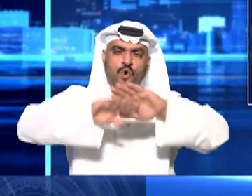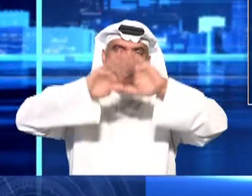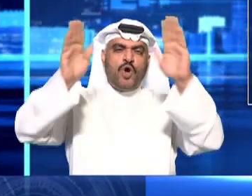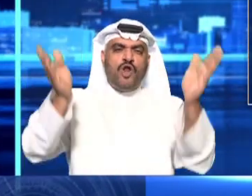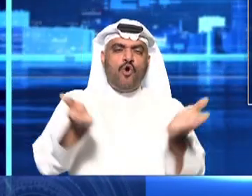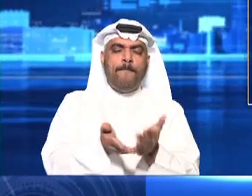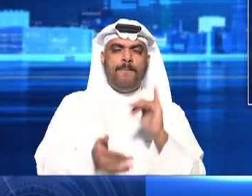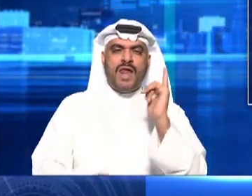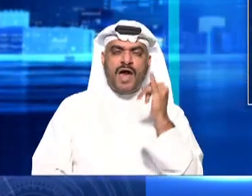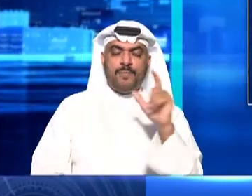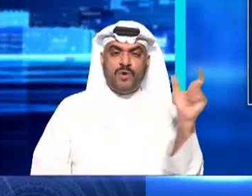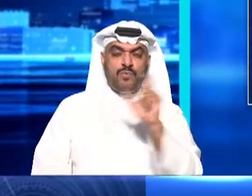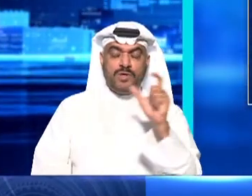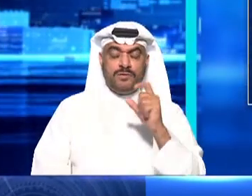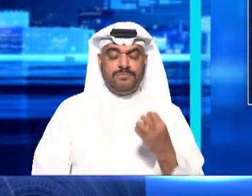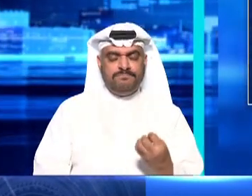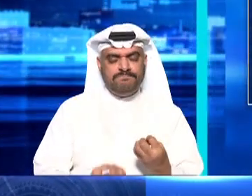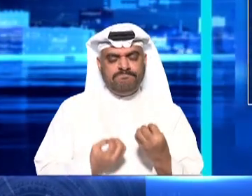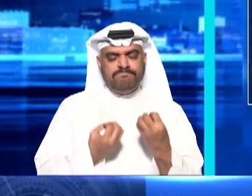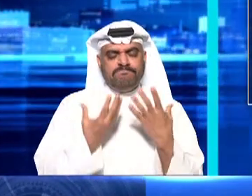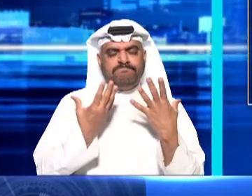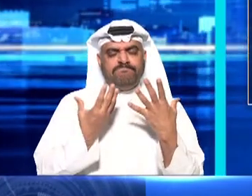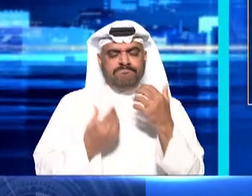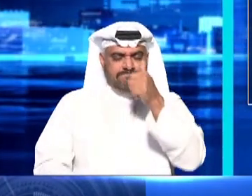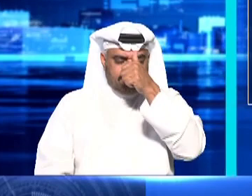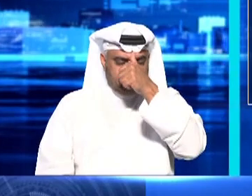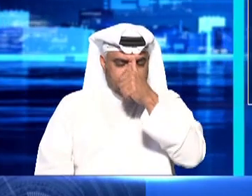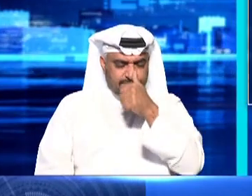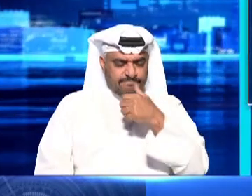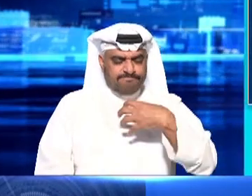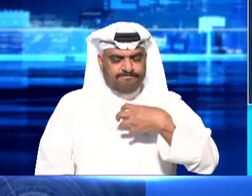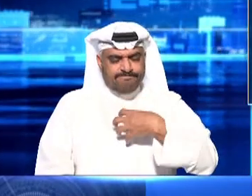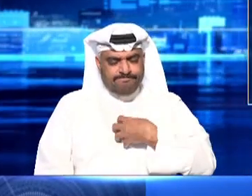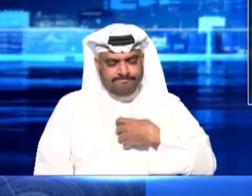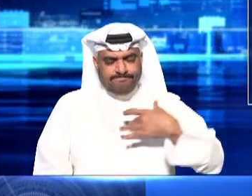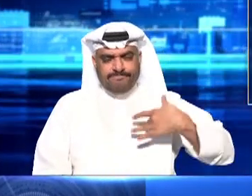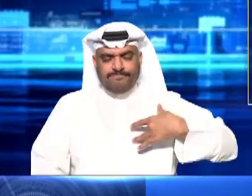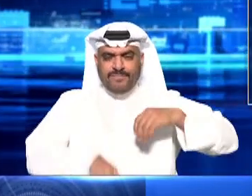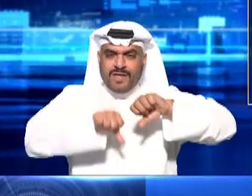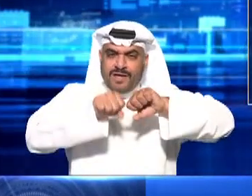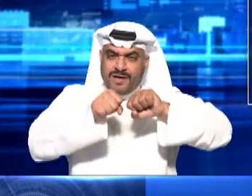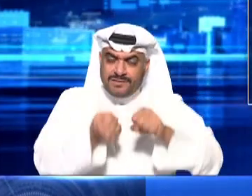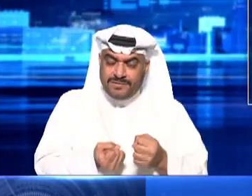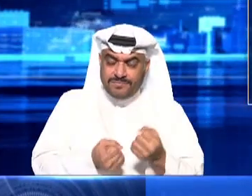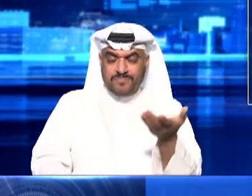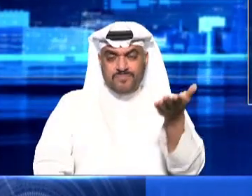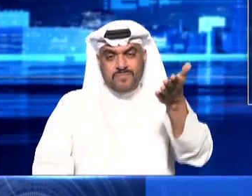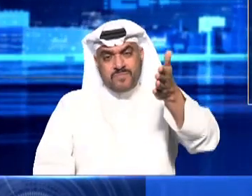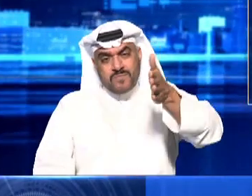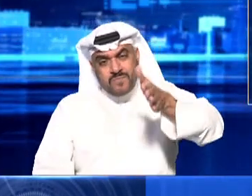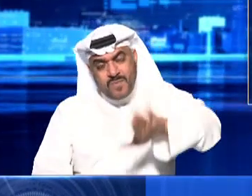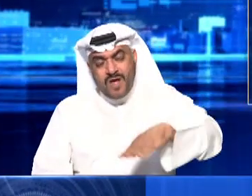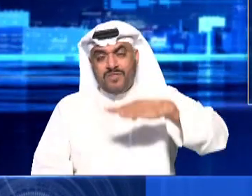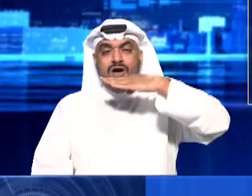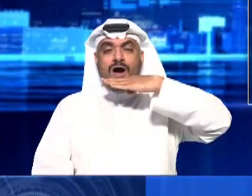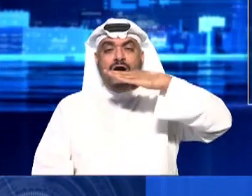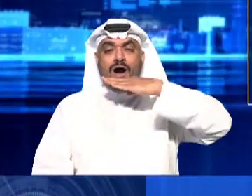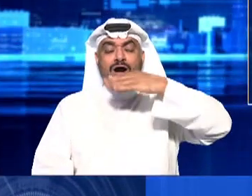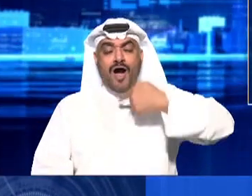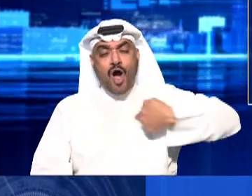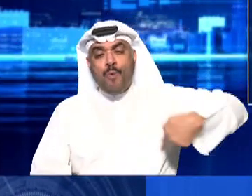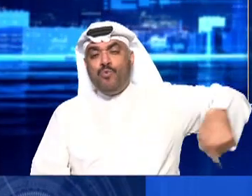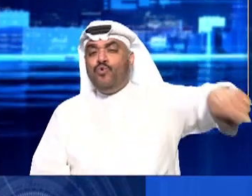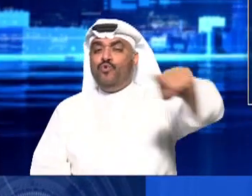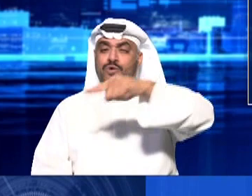والإسلامية بفاجعتنا ومصابنا جميعا بفقد المغفور له بإذن الله تعالى والدنا وقائدنا